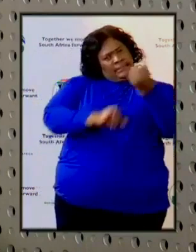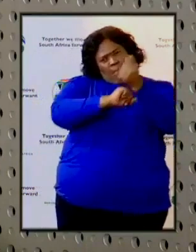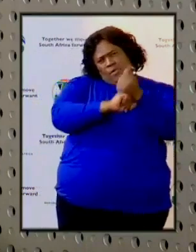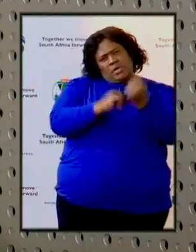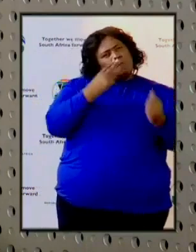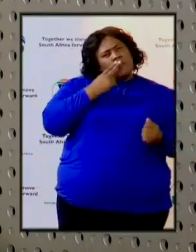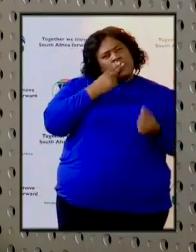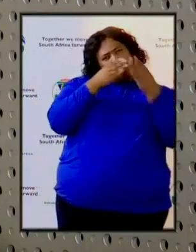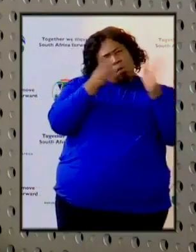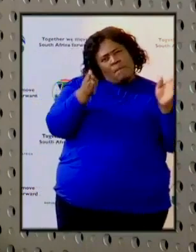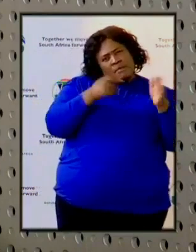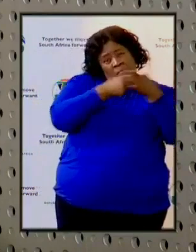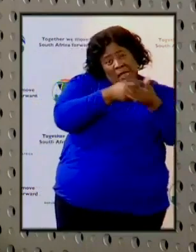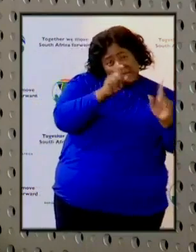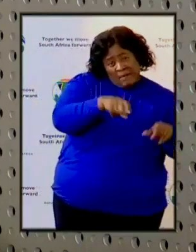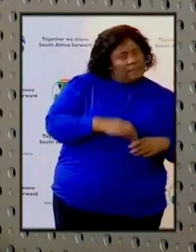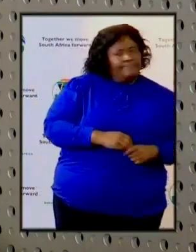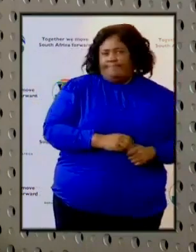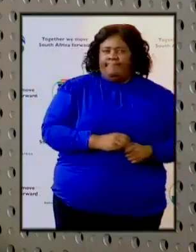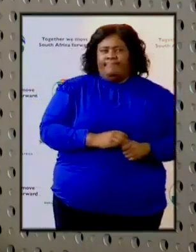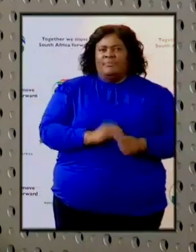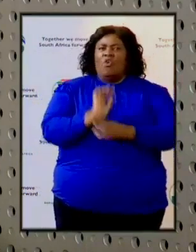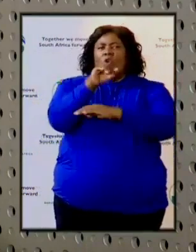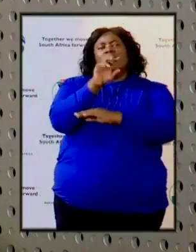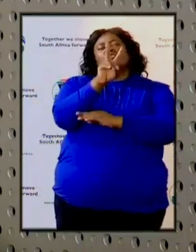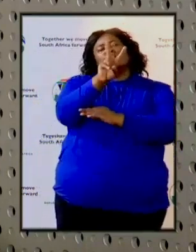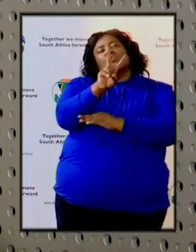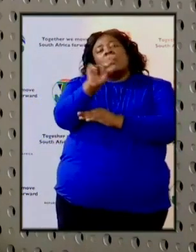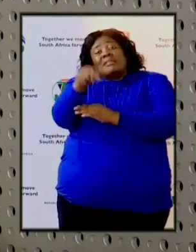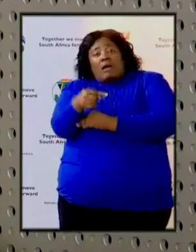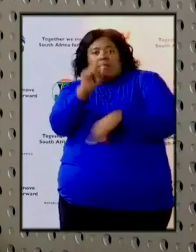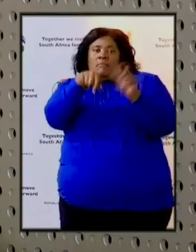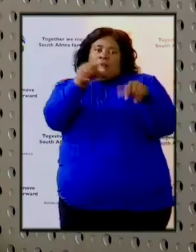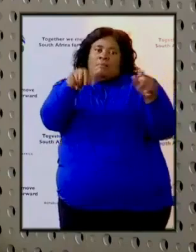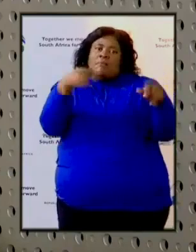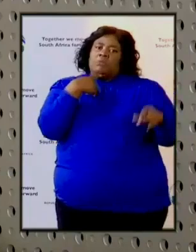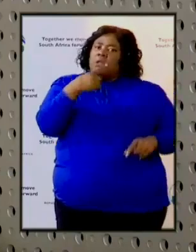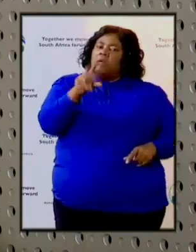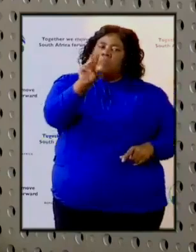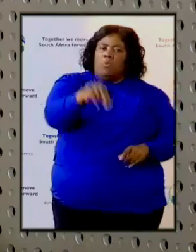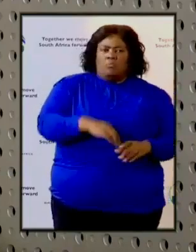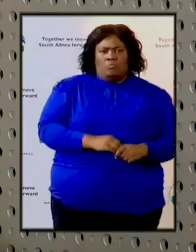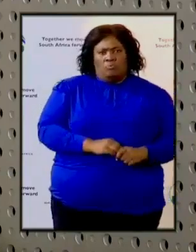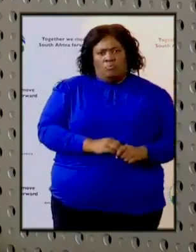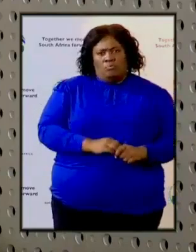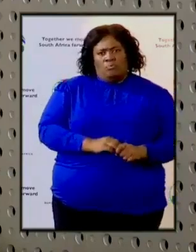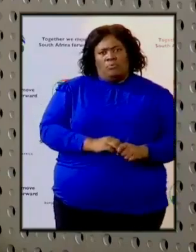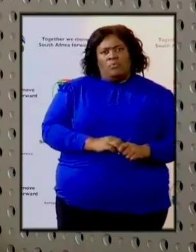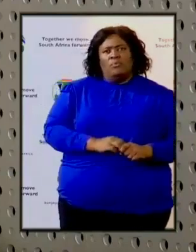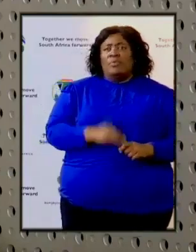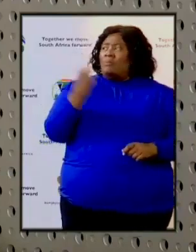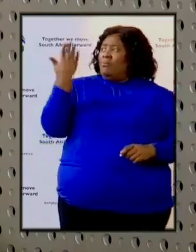ugwayi abangaphezu kwey'nkulungwane ezimbili. Kanti kuleya nto esasiyilethile